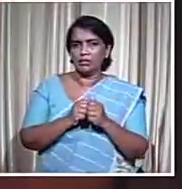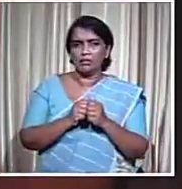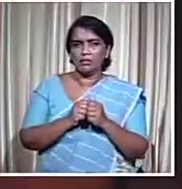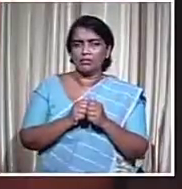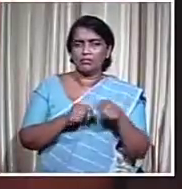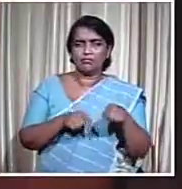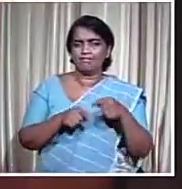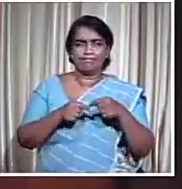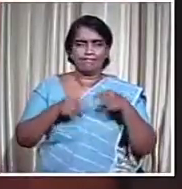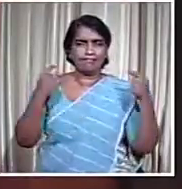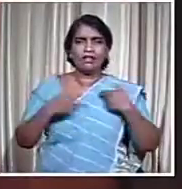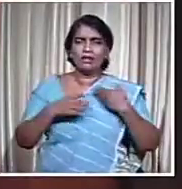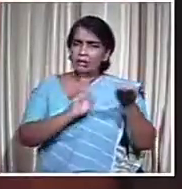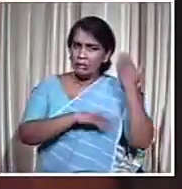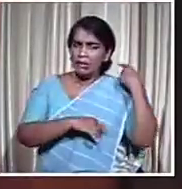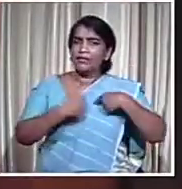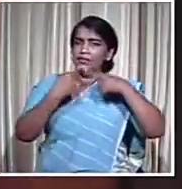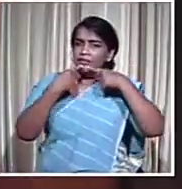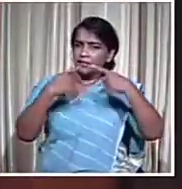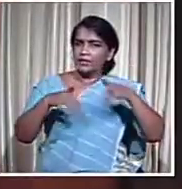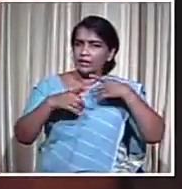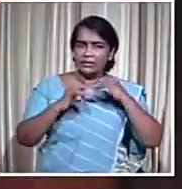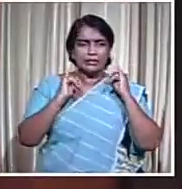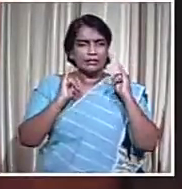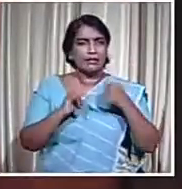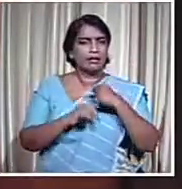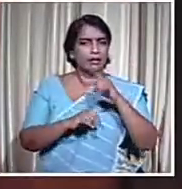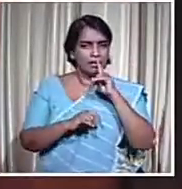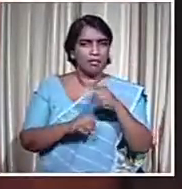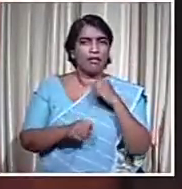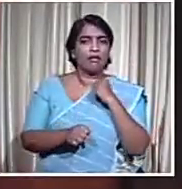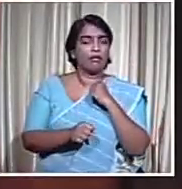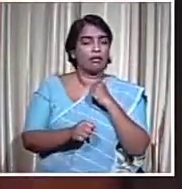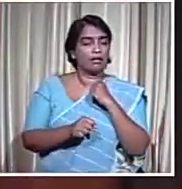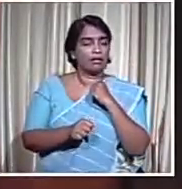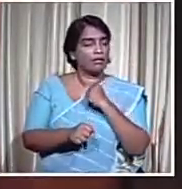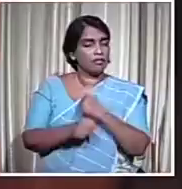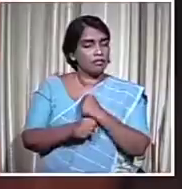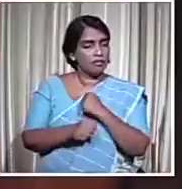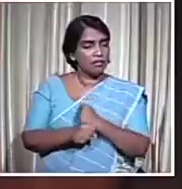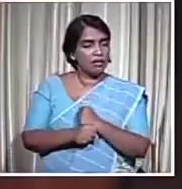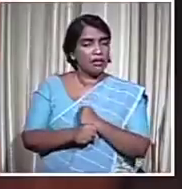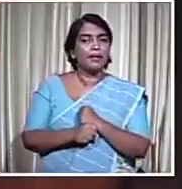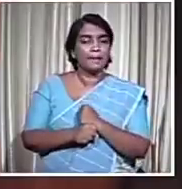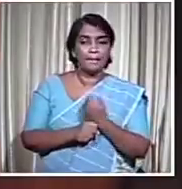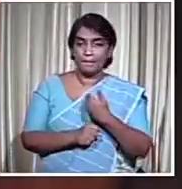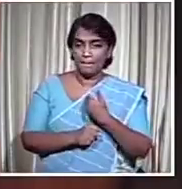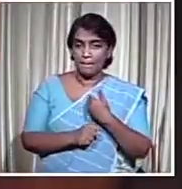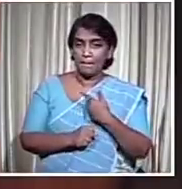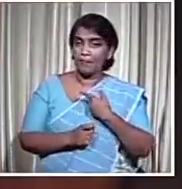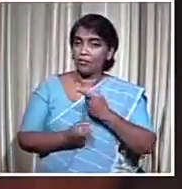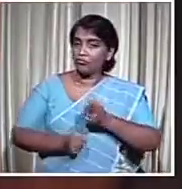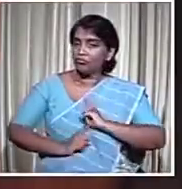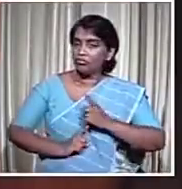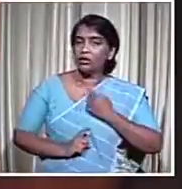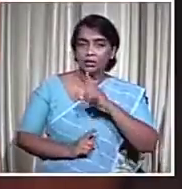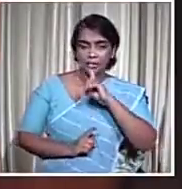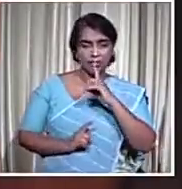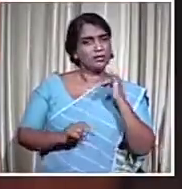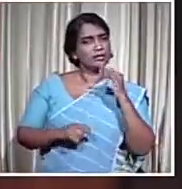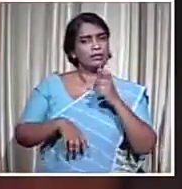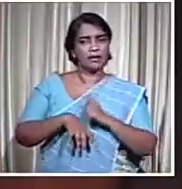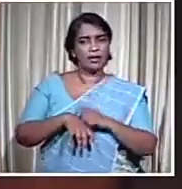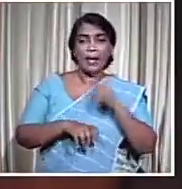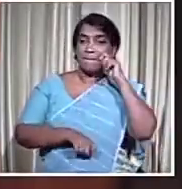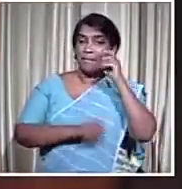பதிவு செய்துள்ளேன். அரச இயந்திரத்தின் நல்லவை தீயவை பற்றியெல்லாம் தெளிவாக எனது நிலைப்பாடுகளை தெரிவித்தும் உள்ளேன். ஒரு மக்கள் பிரதிநிதியாக